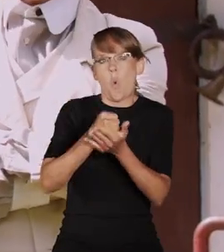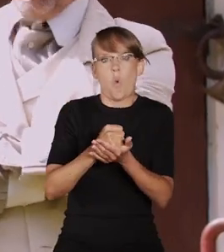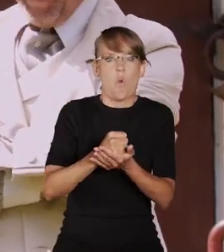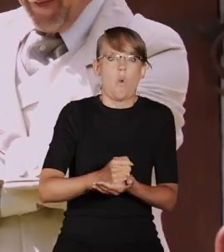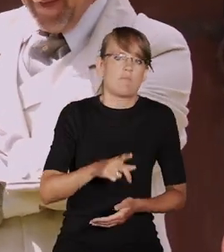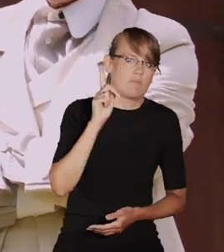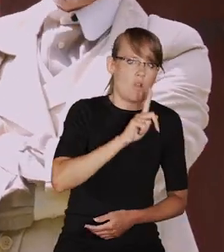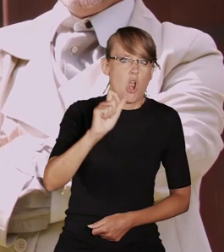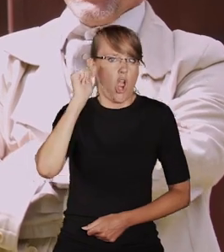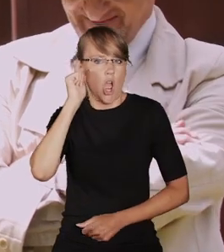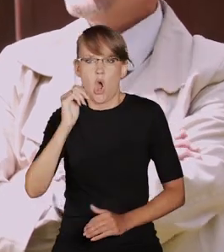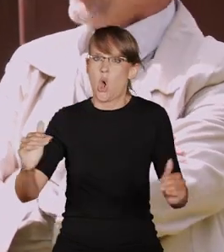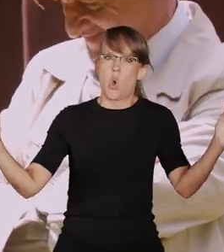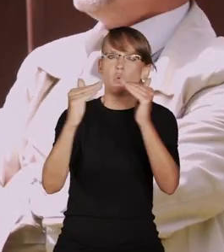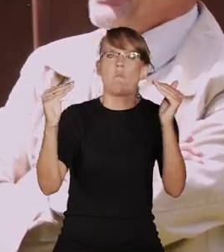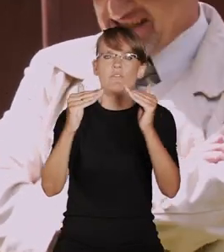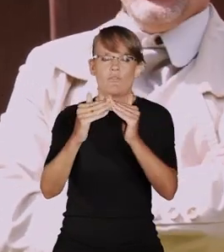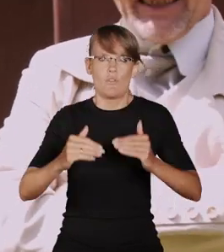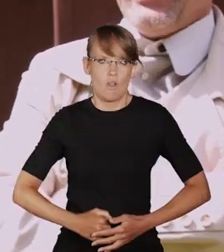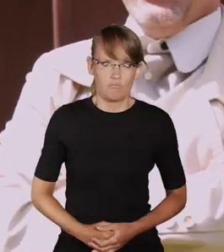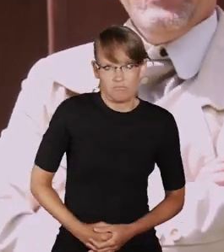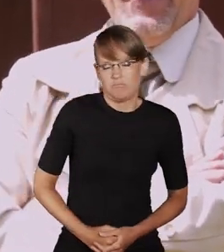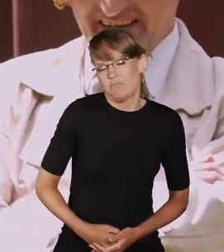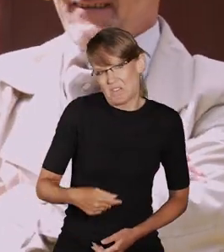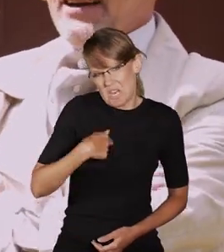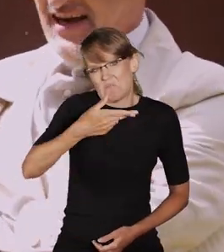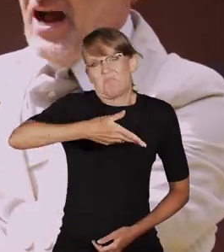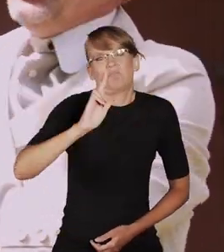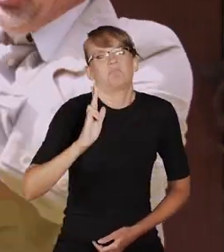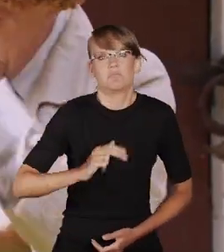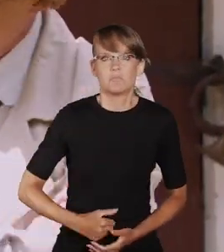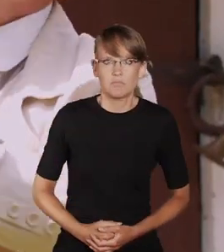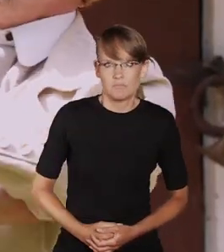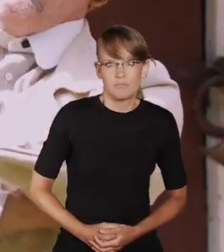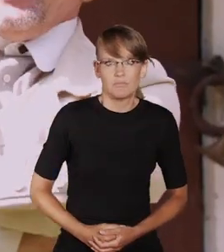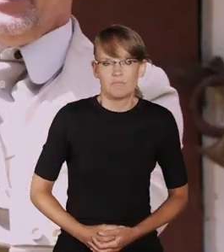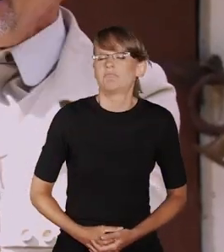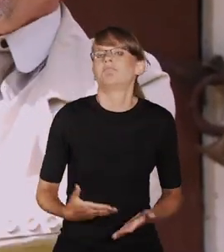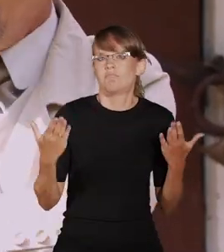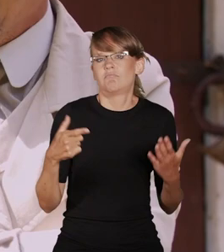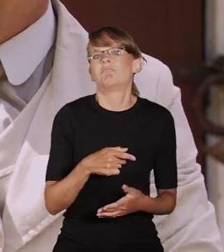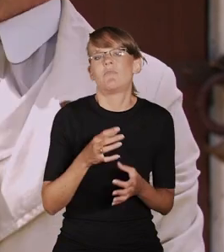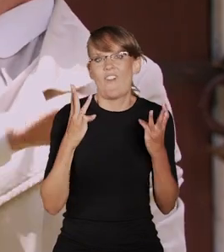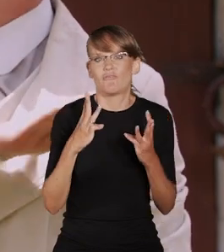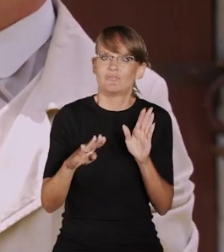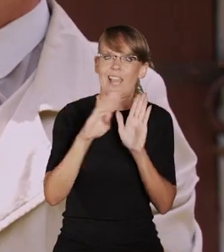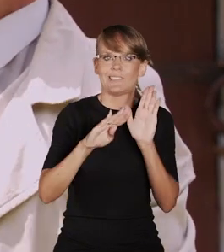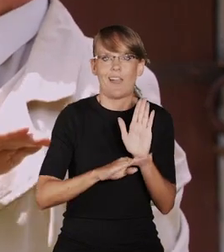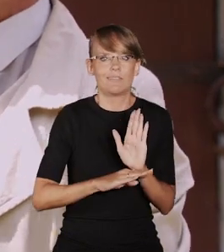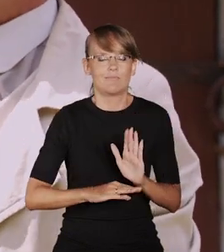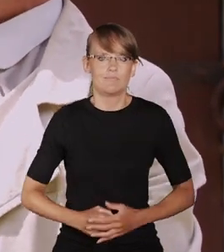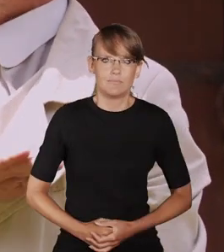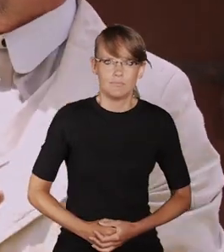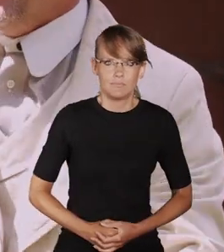jeszcze strzelać się chcesz? Strzelać, strzelać. Tak właśnie. To jest równouprawnienie, to jest emancypacja.